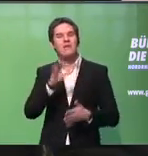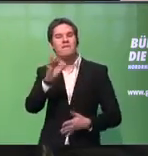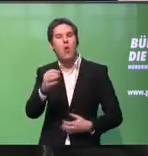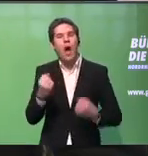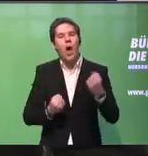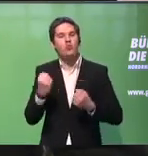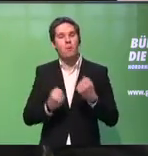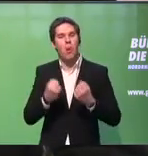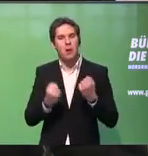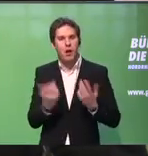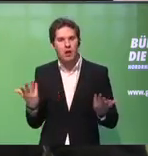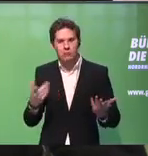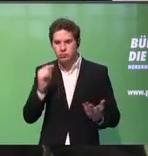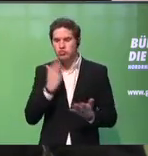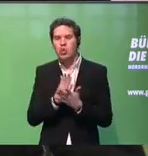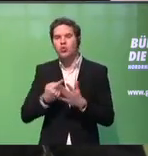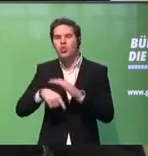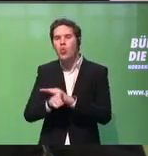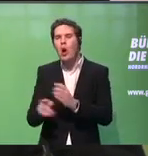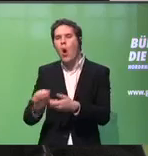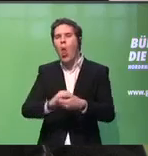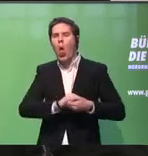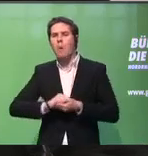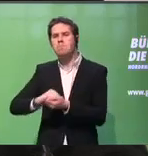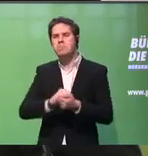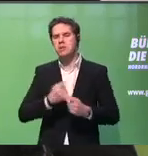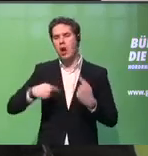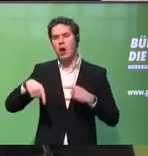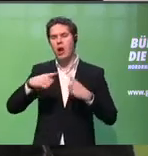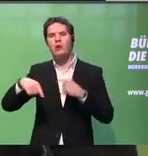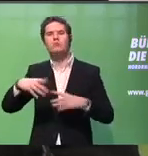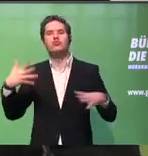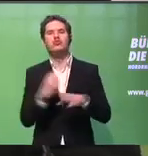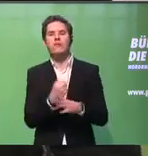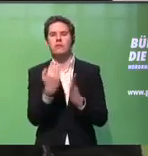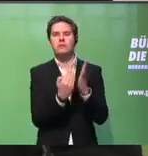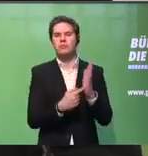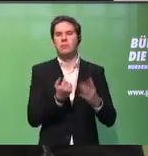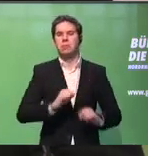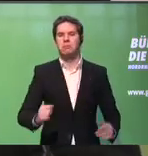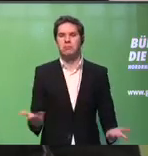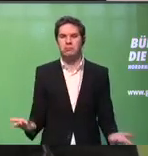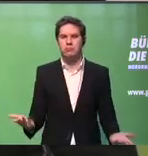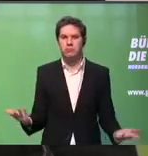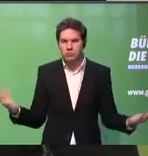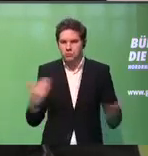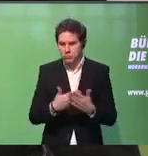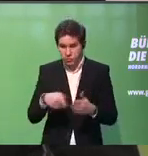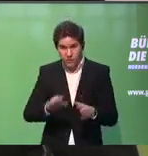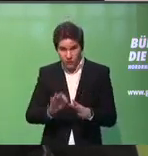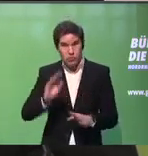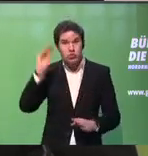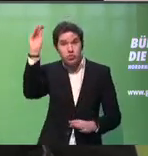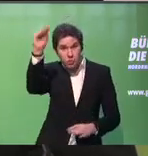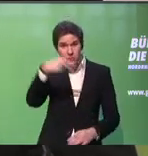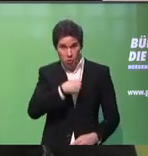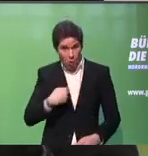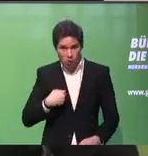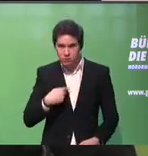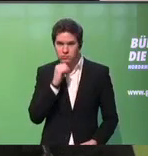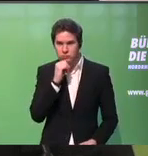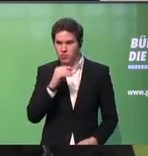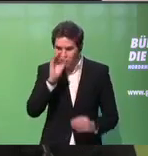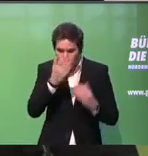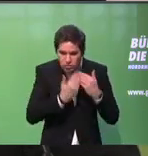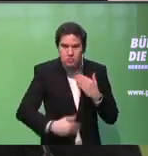mit einer klassischen Lobbypolitik kaputt gemacht haben. Das ist nicht zukunftsorientiert, das zerstört langfristig Arbeitsplätze